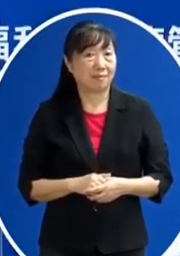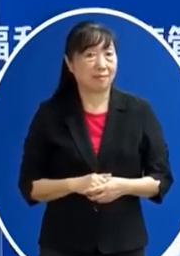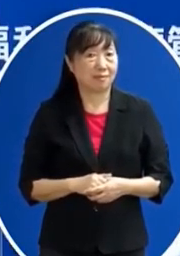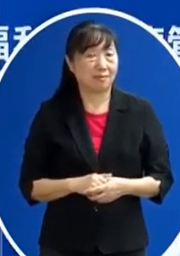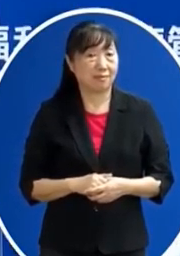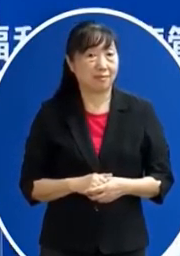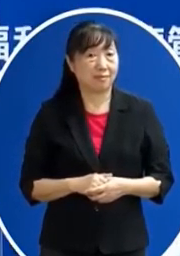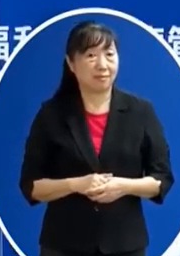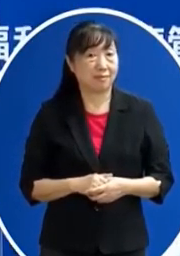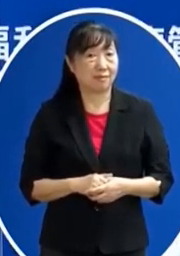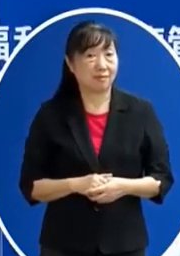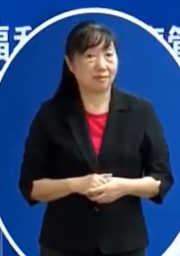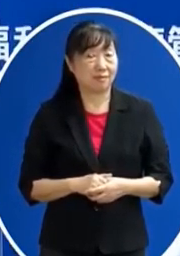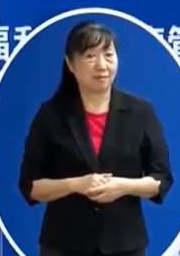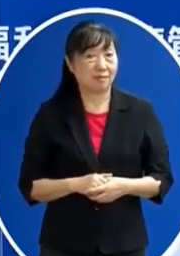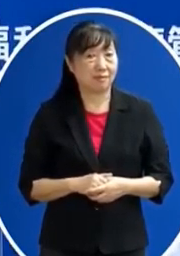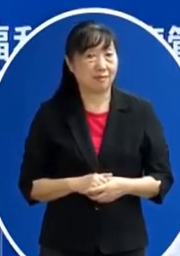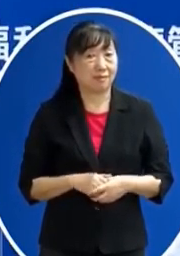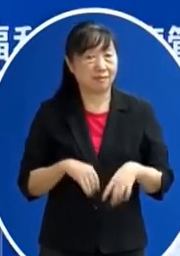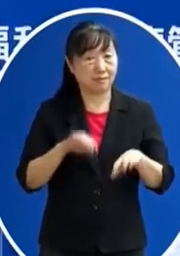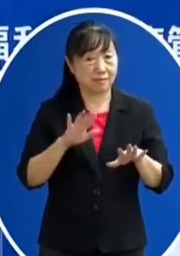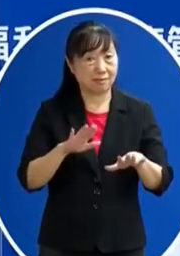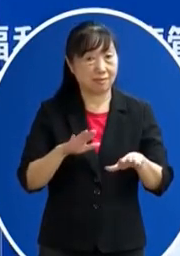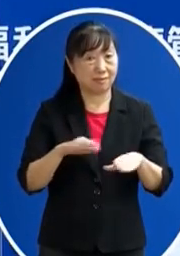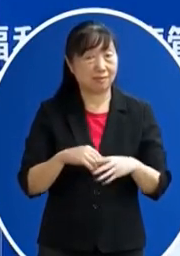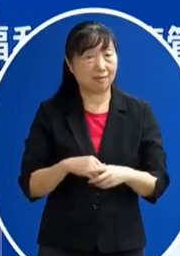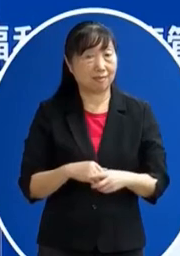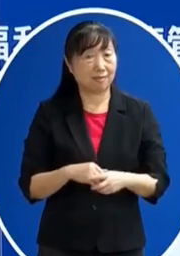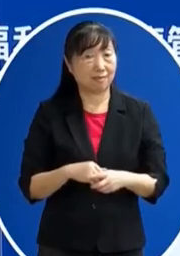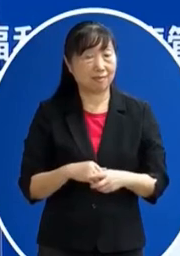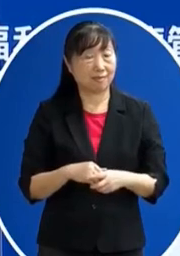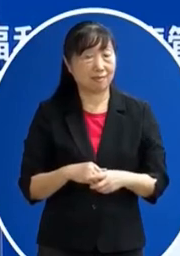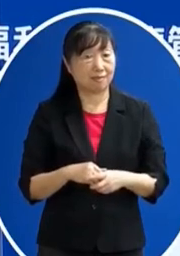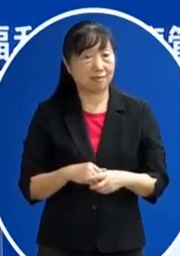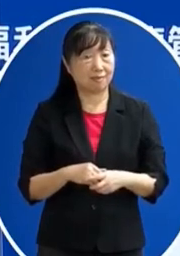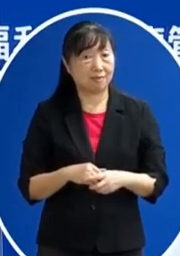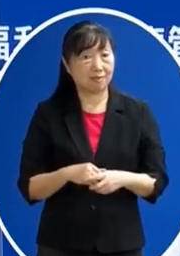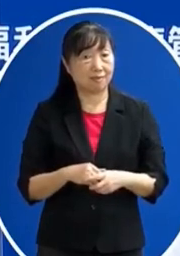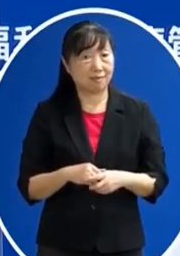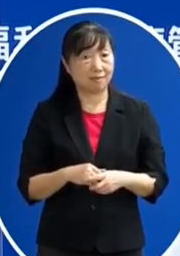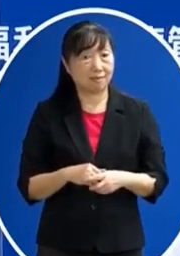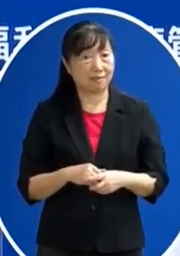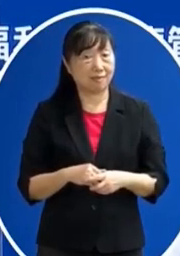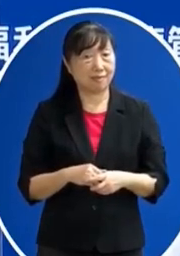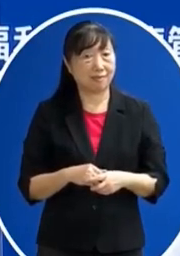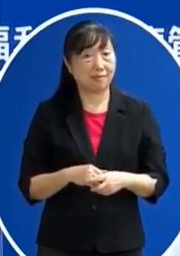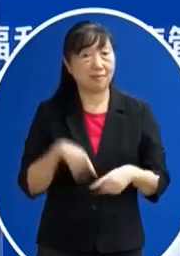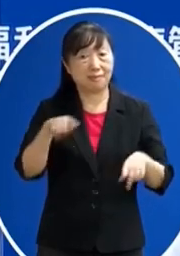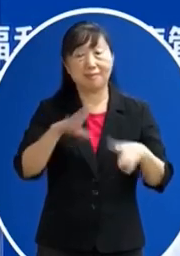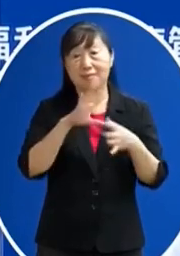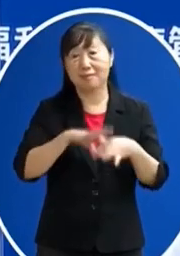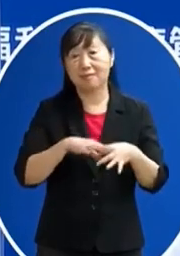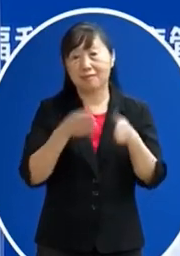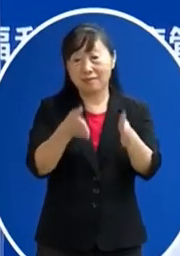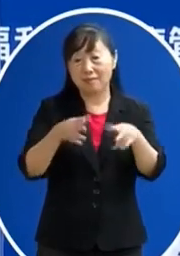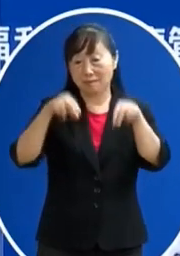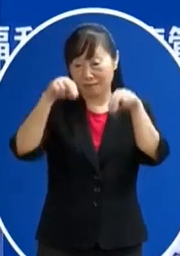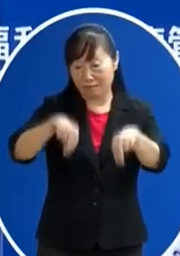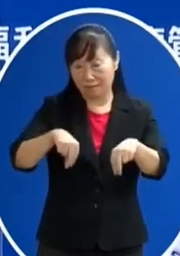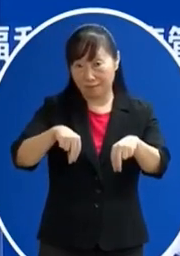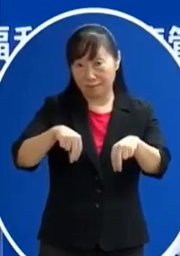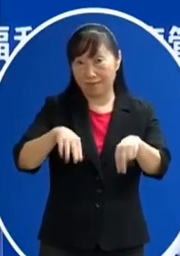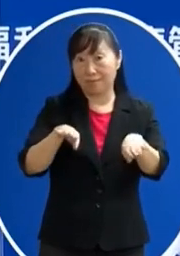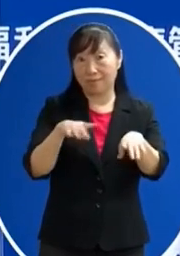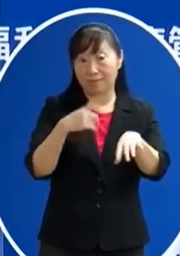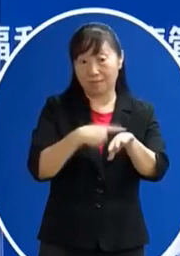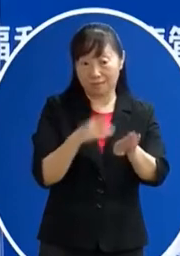好，第一个就是说，我们今天还是哈整体的一个和捐赠合约哈，整体到哈